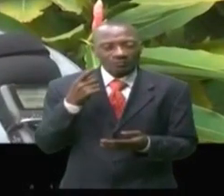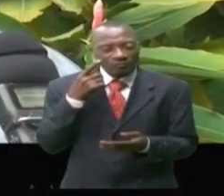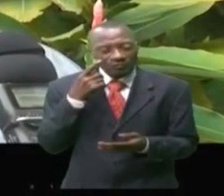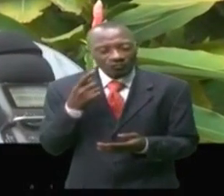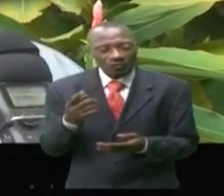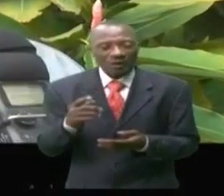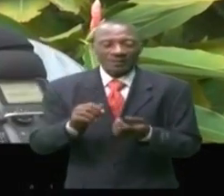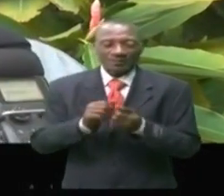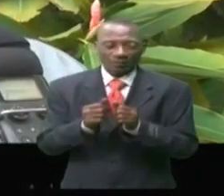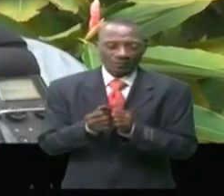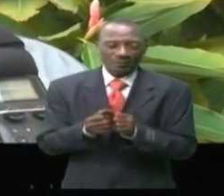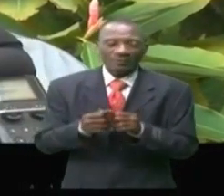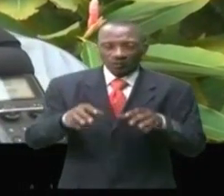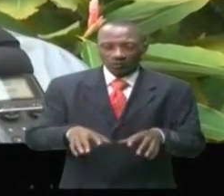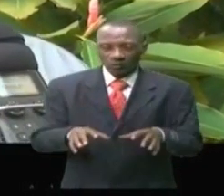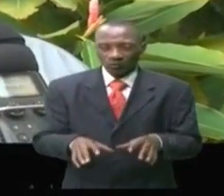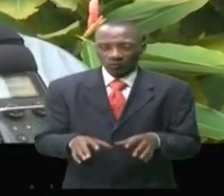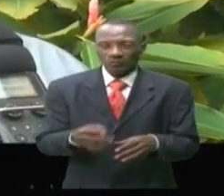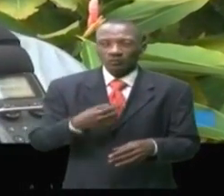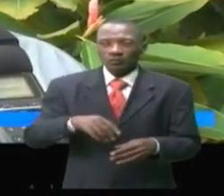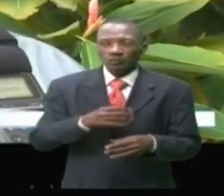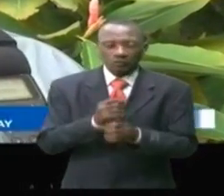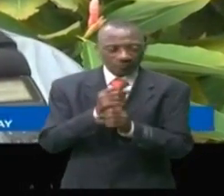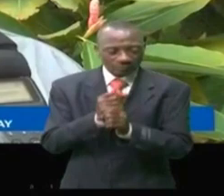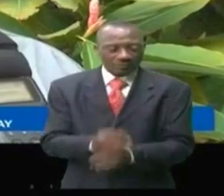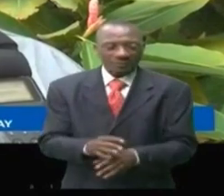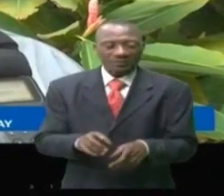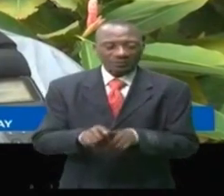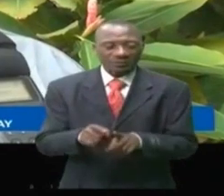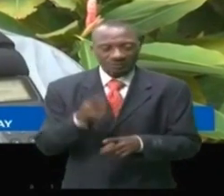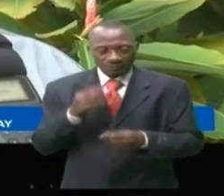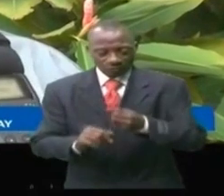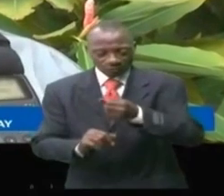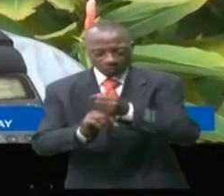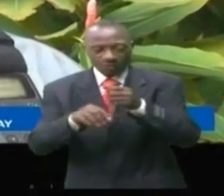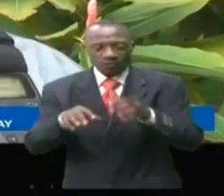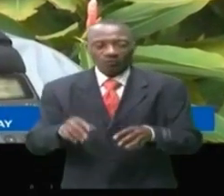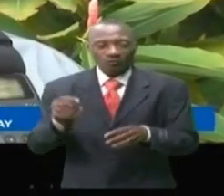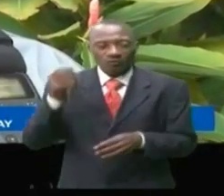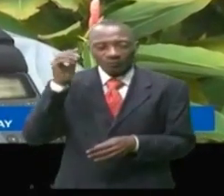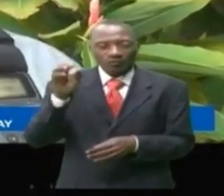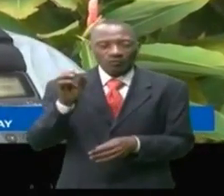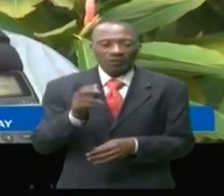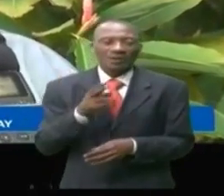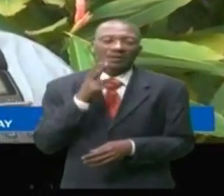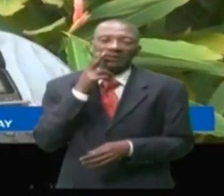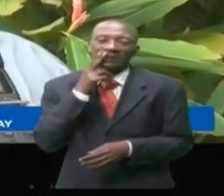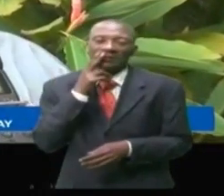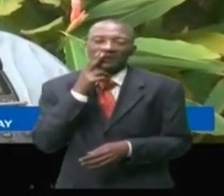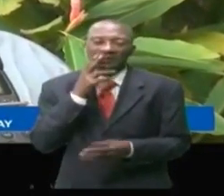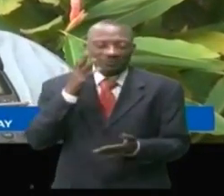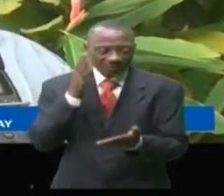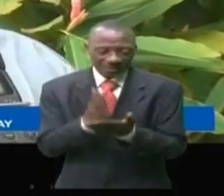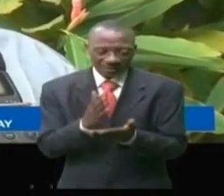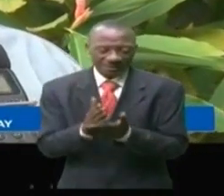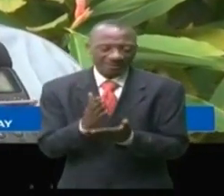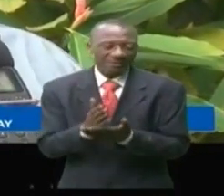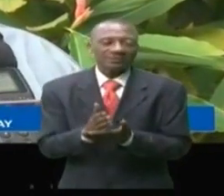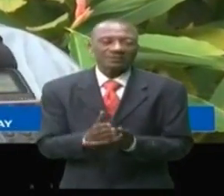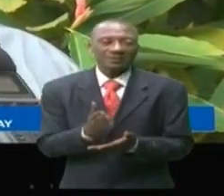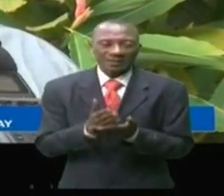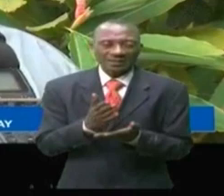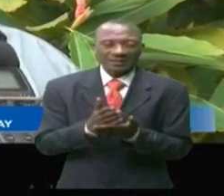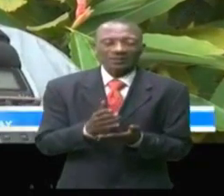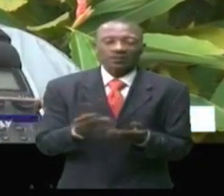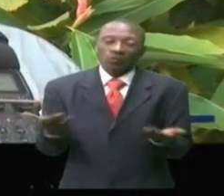Et pour la RDC, nous serons toujours en train d'actualiser les données sur le tabagisme chez les jeunes, aider les gouvernements gouvernement a orienté les actions dans le but de réduire